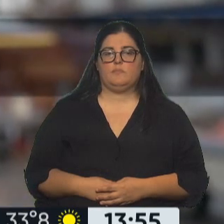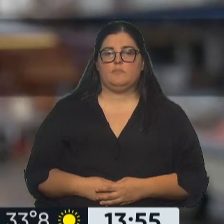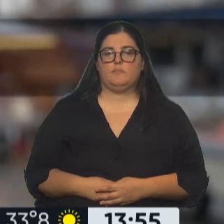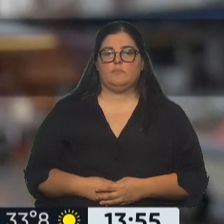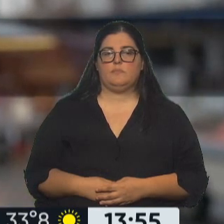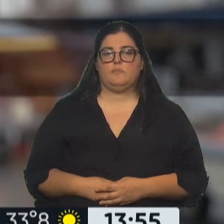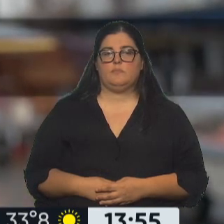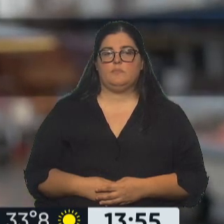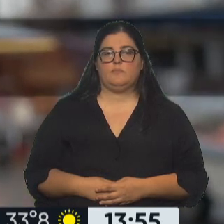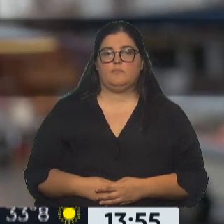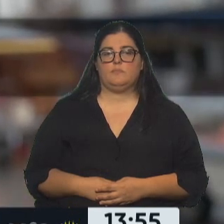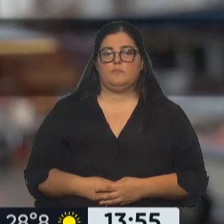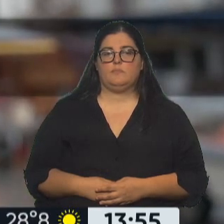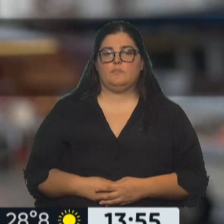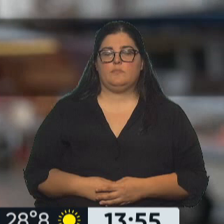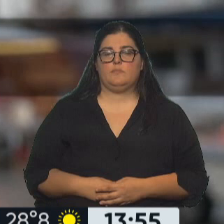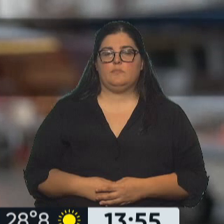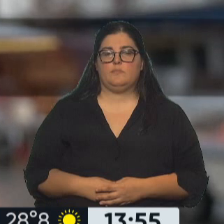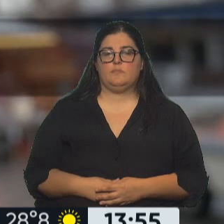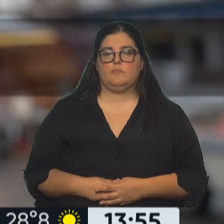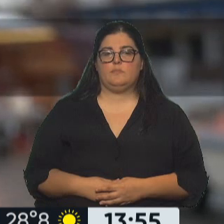l'agenda politique de Macron.